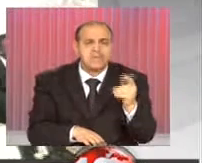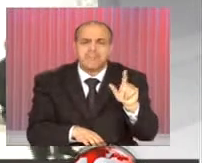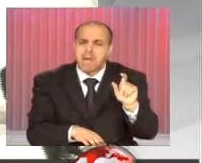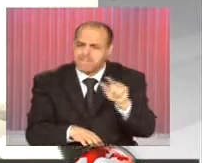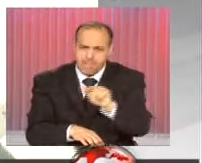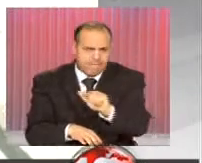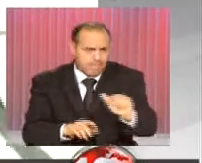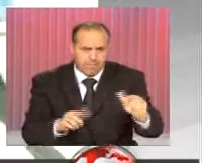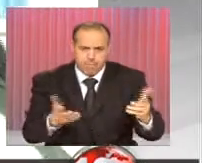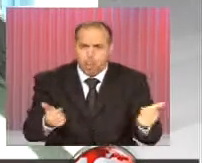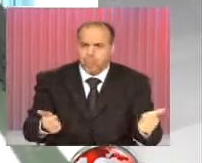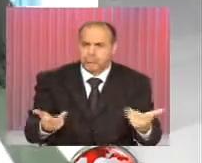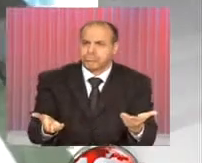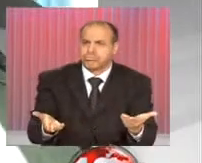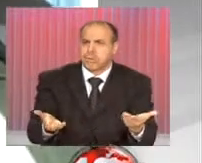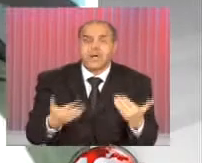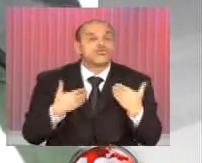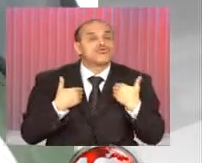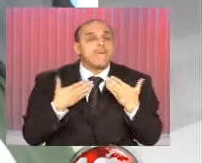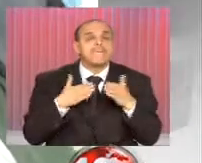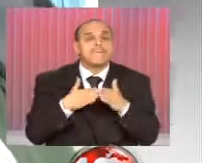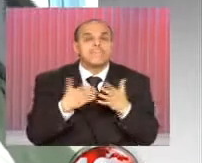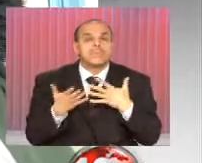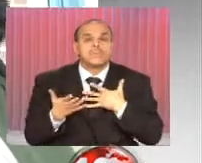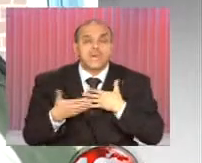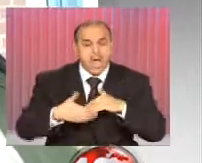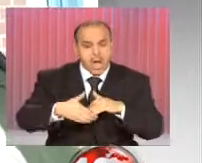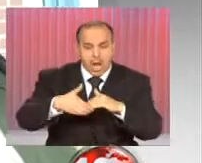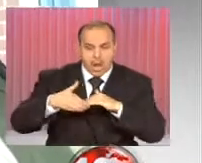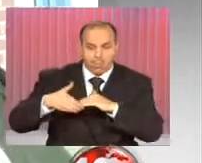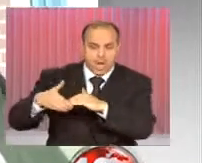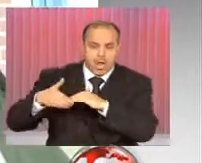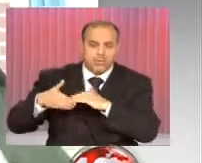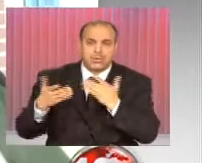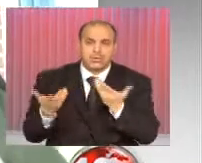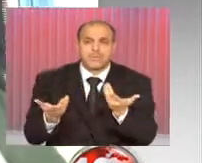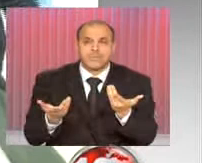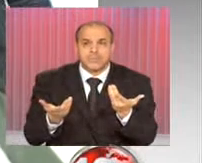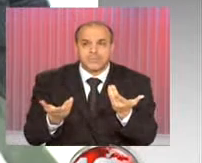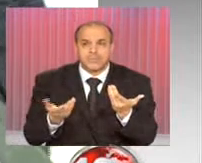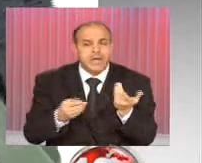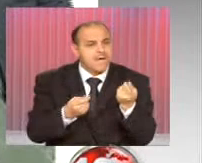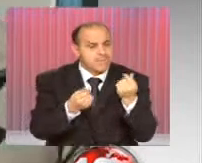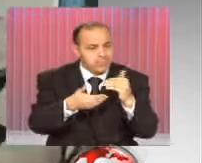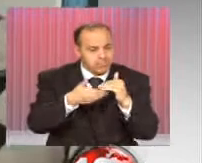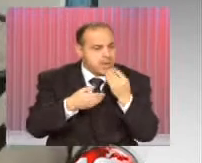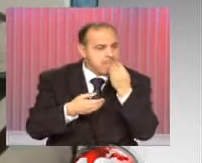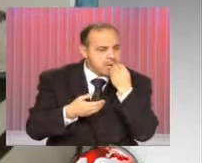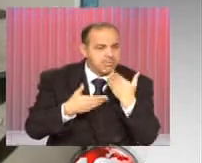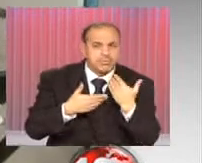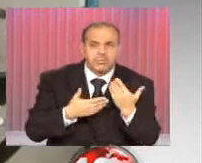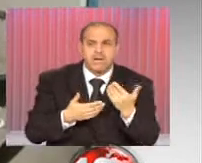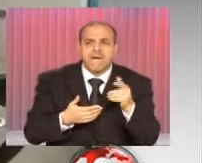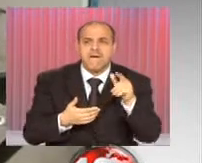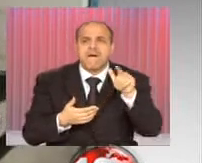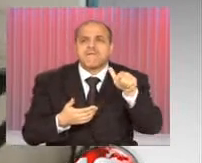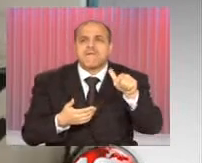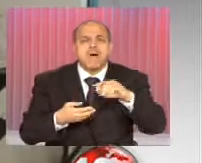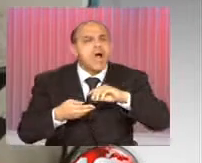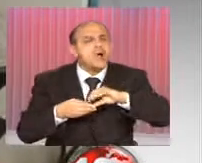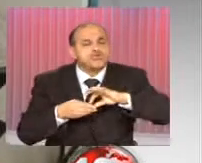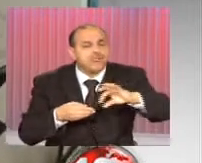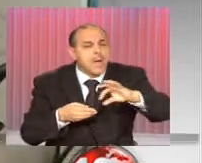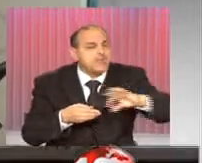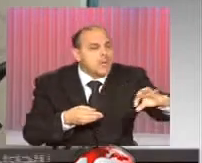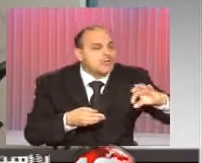المية. المطلوب يعاونونا، مطلوب يعاونونا ويدعمون لنا العلب. عندنا عدة شبكات معناها مائية